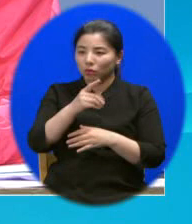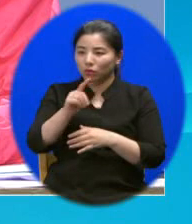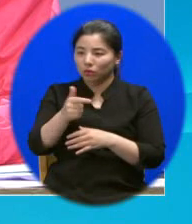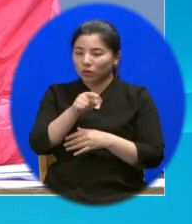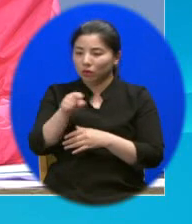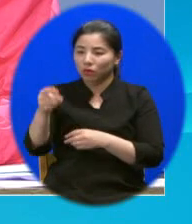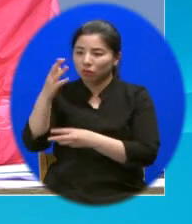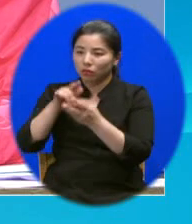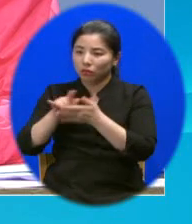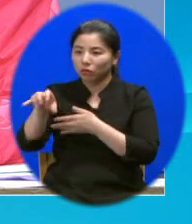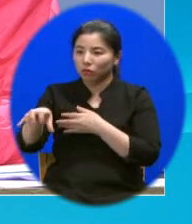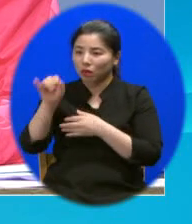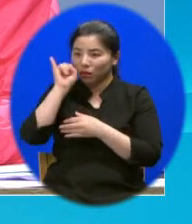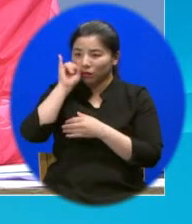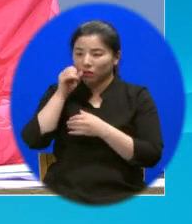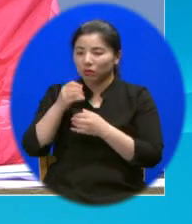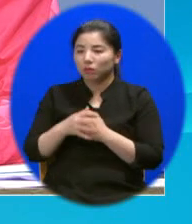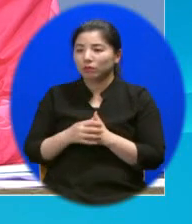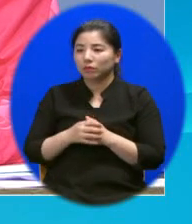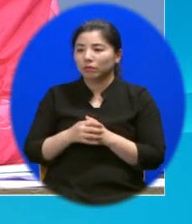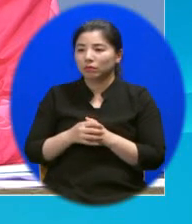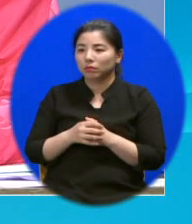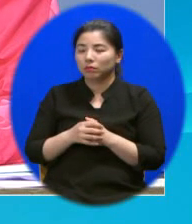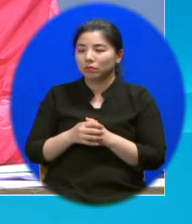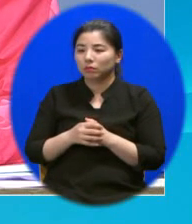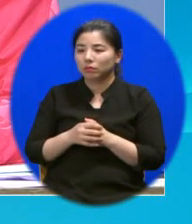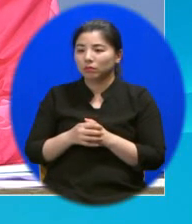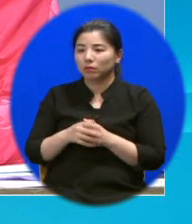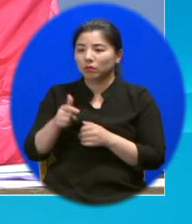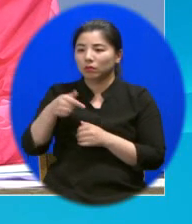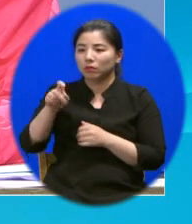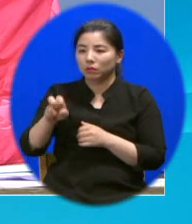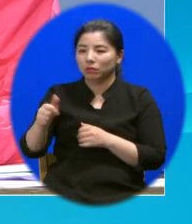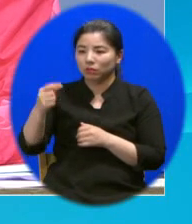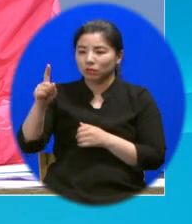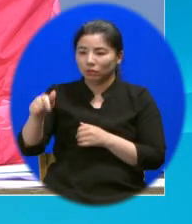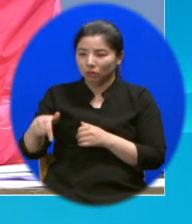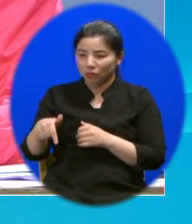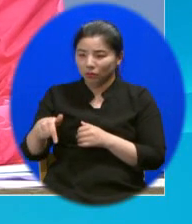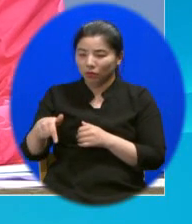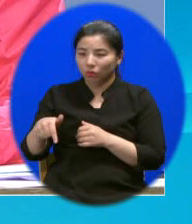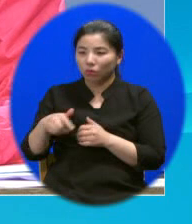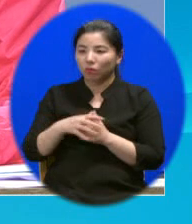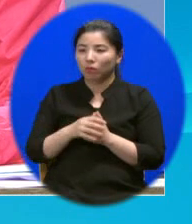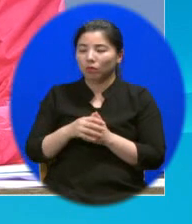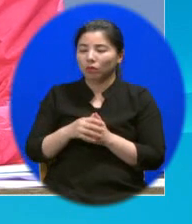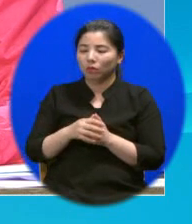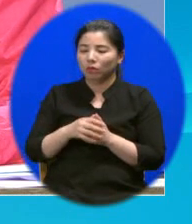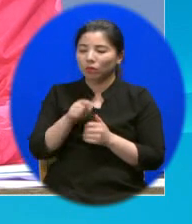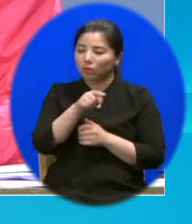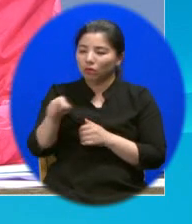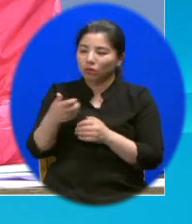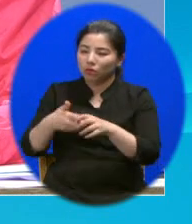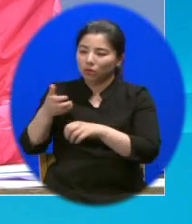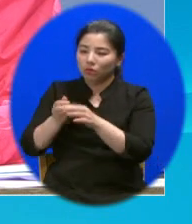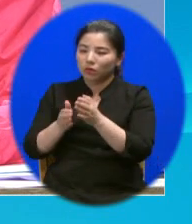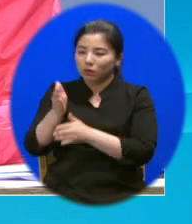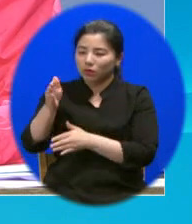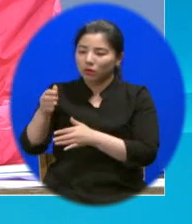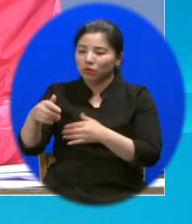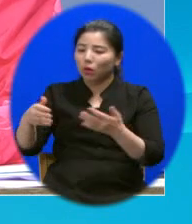있어요 그리고 또 그 감곡 에서 혁신도시 부분에도 금방 부분이 자녀 표시가 안 되어